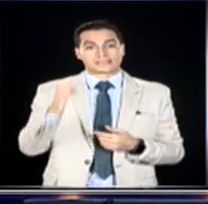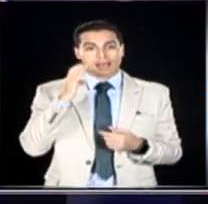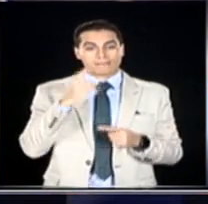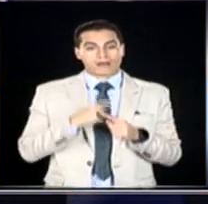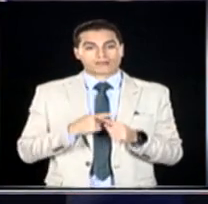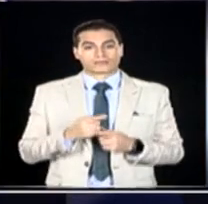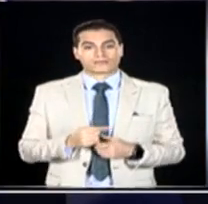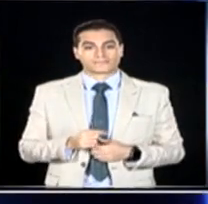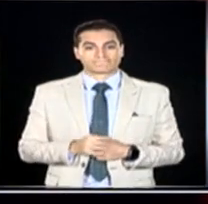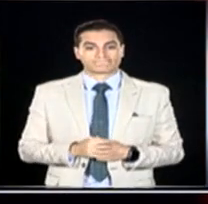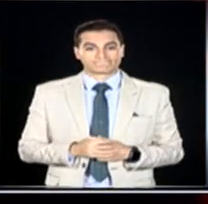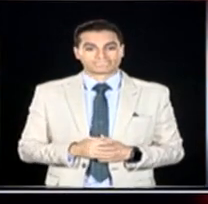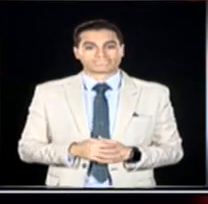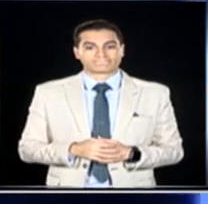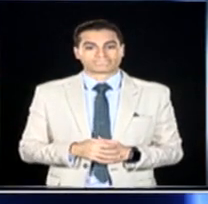إجابة خاطئة،